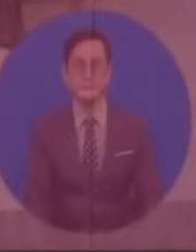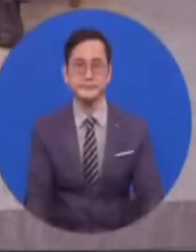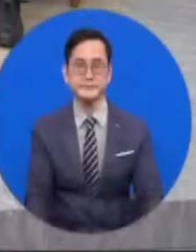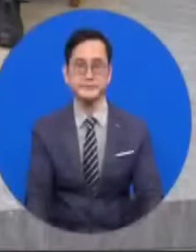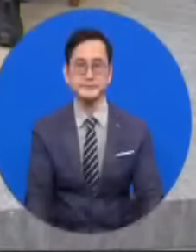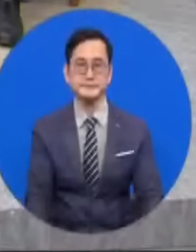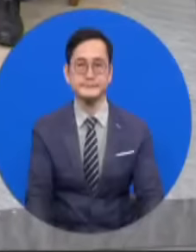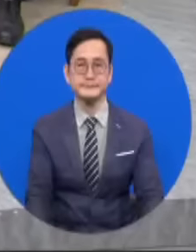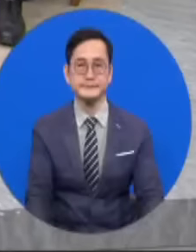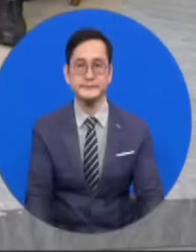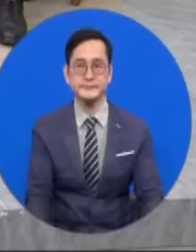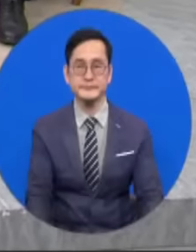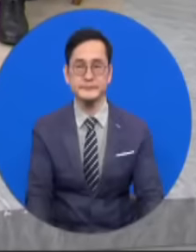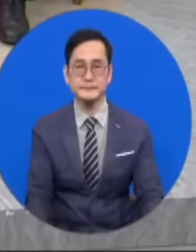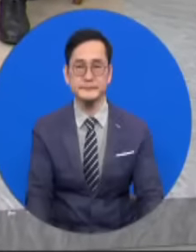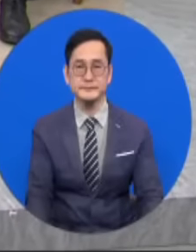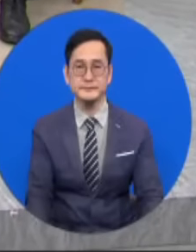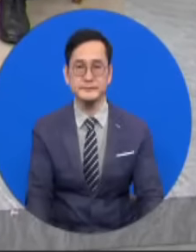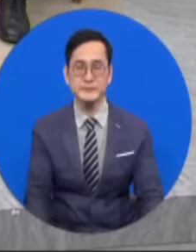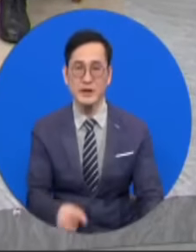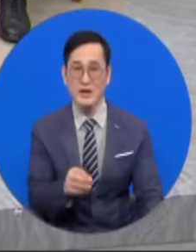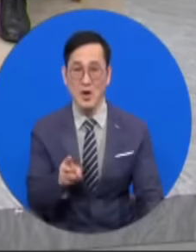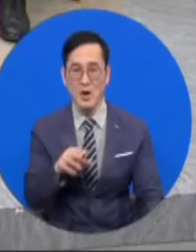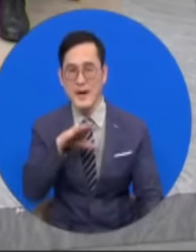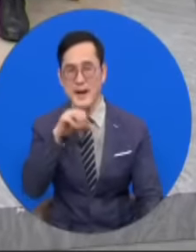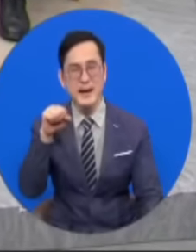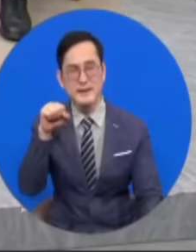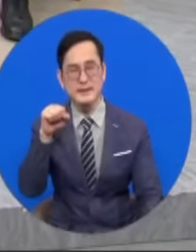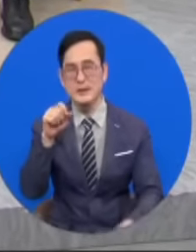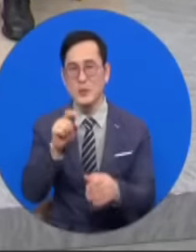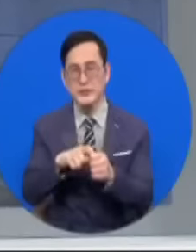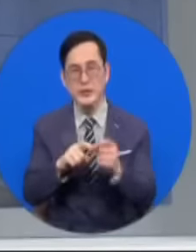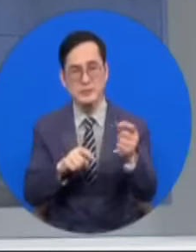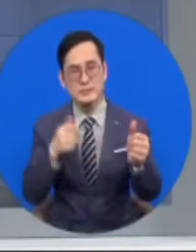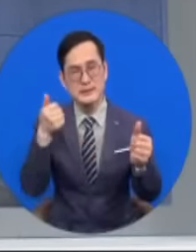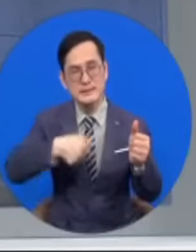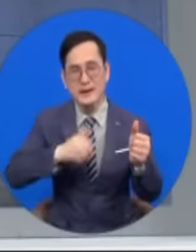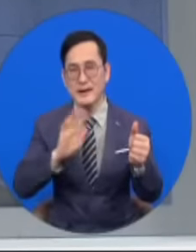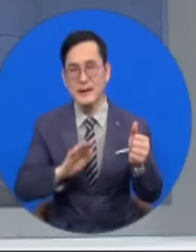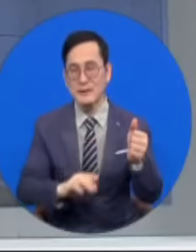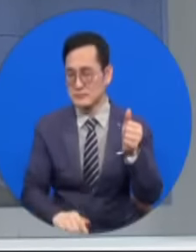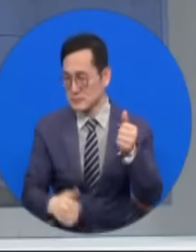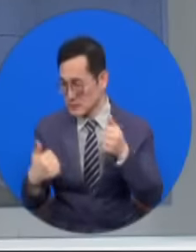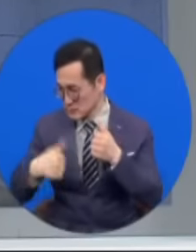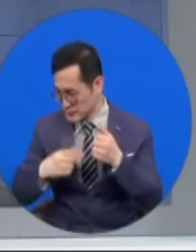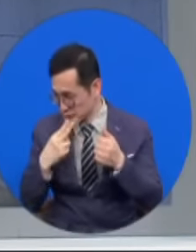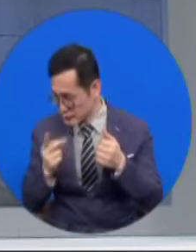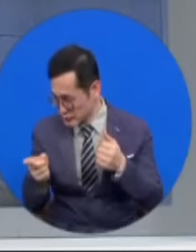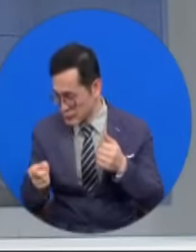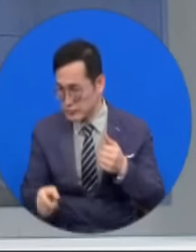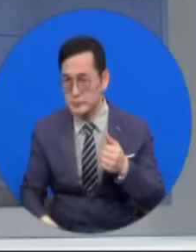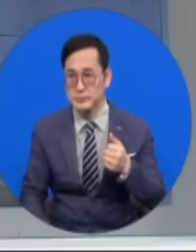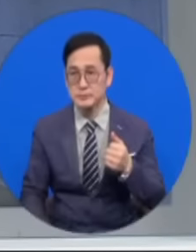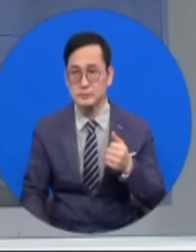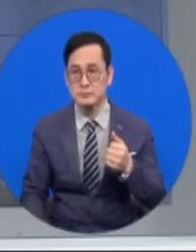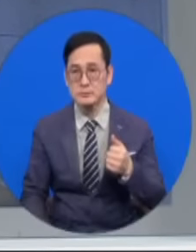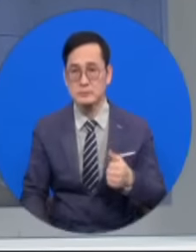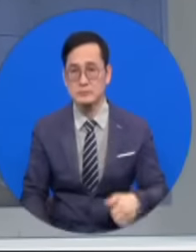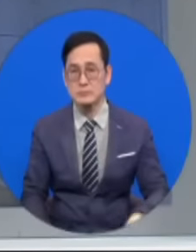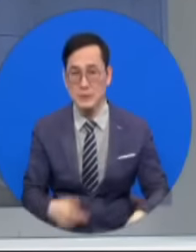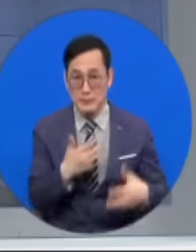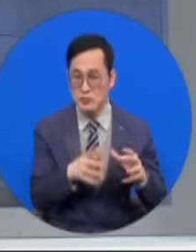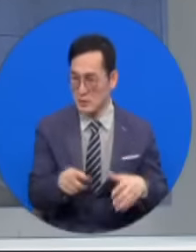그럼 여당에서 항의 의미로 국회 의장에게 인사를 거르는 그러자 국회의장이 인사를 안 하냐라며 항의했고 민주당